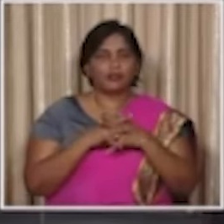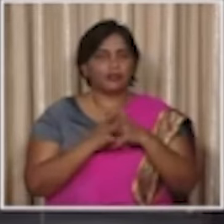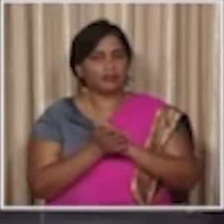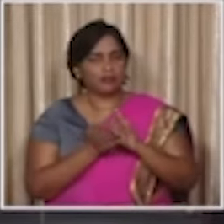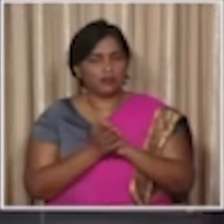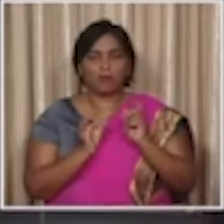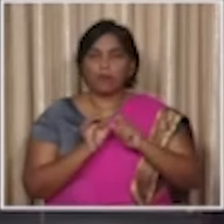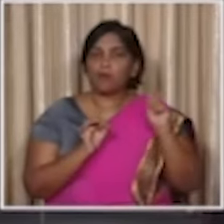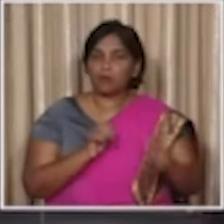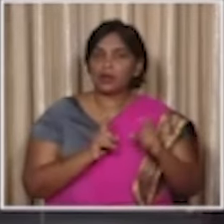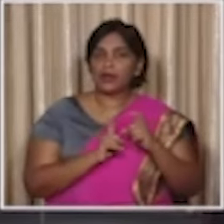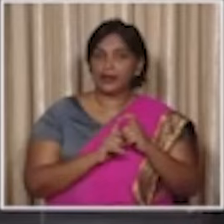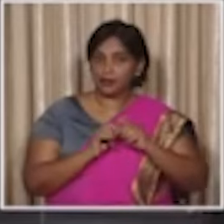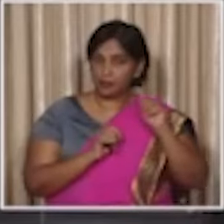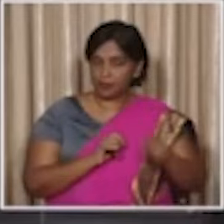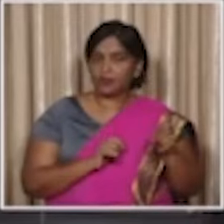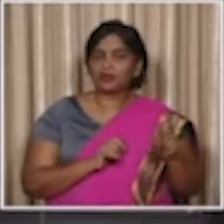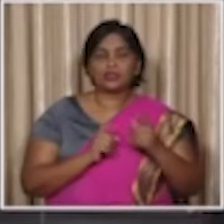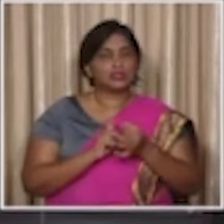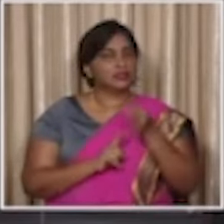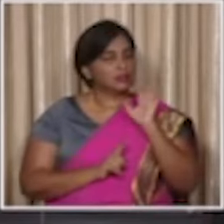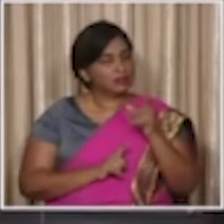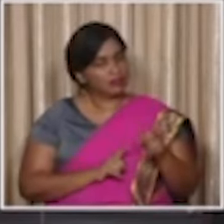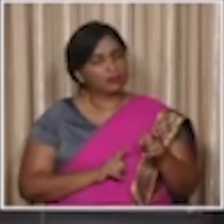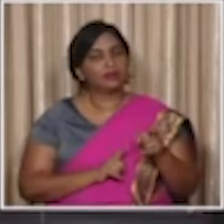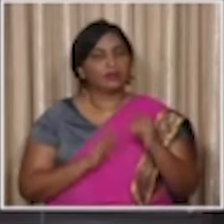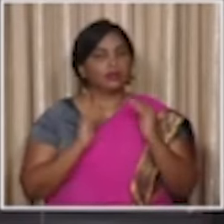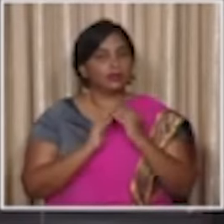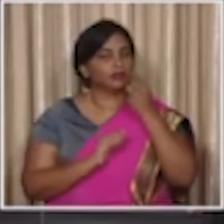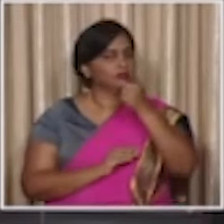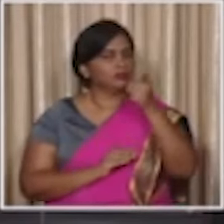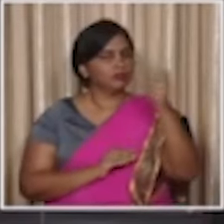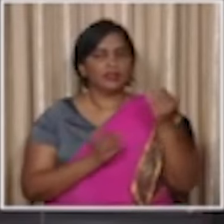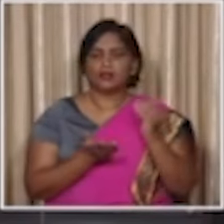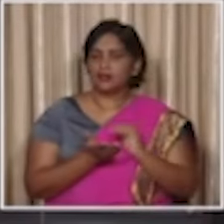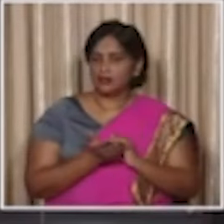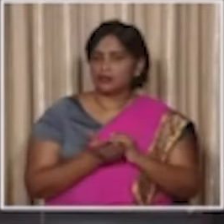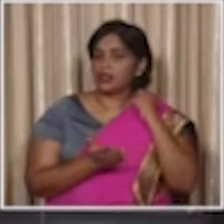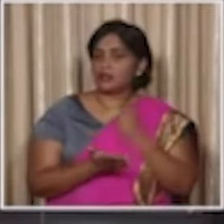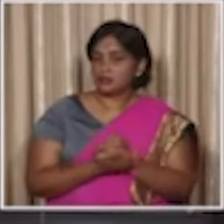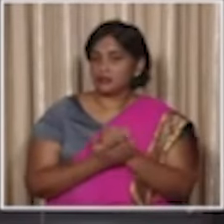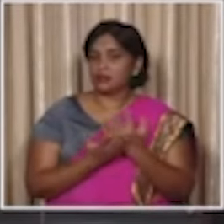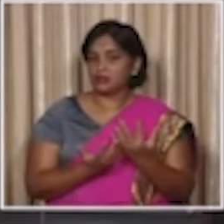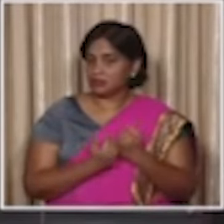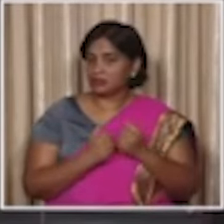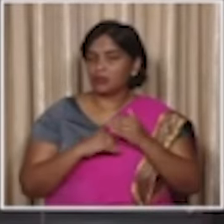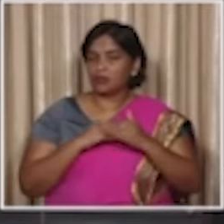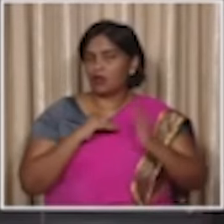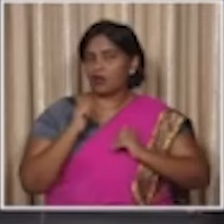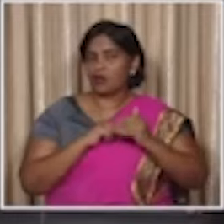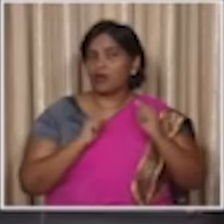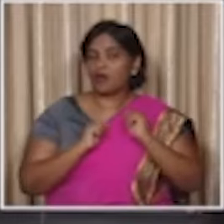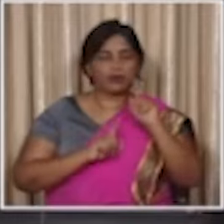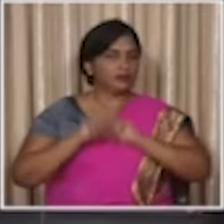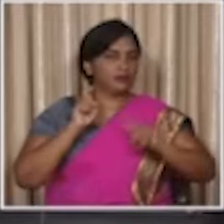ප්‍රතිලාභ මණ්ඩලයේ අධ්‍යක්ෂක මණ්ඩලය සහ සභාපතිතුමා මේ නිවෙස් වලට ගිහිල්ලා නැවත සහතික කිරීමක් කරන ආකාරය පිළිබඳව